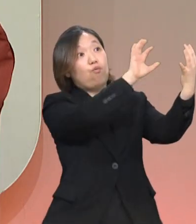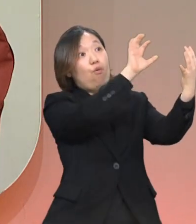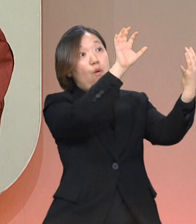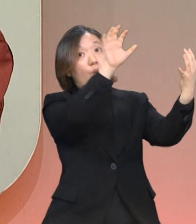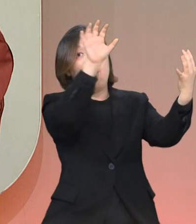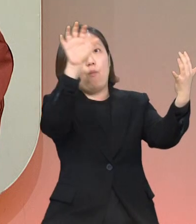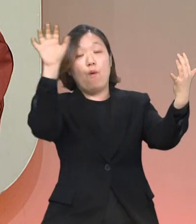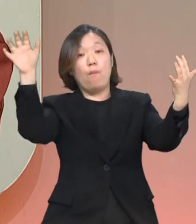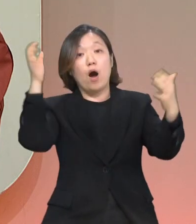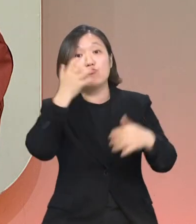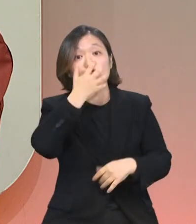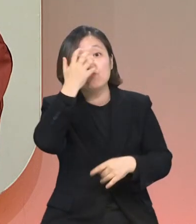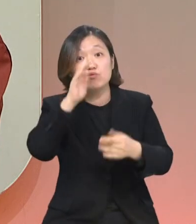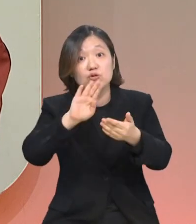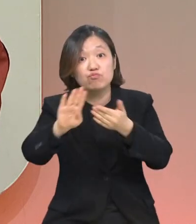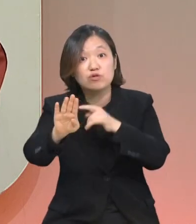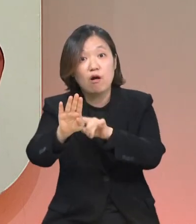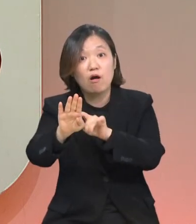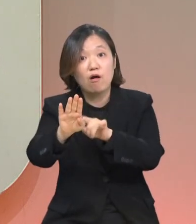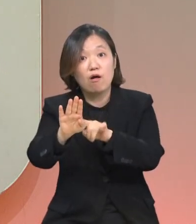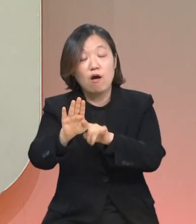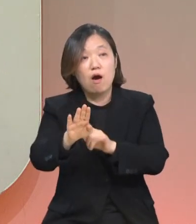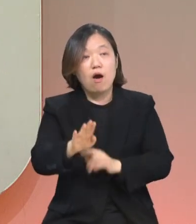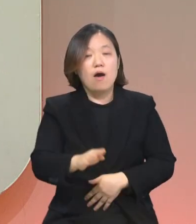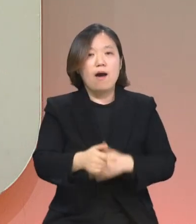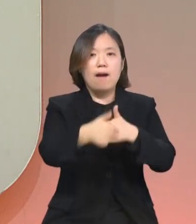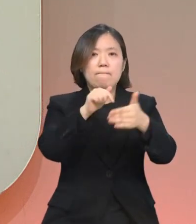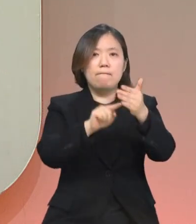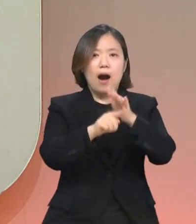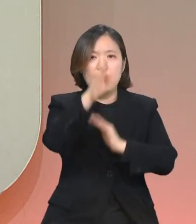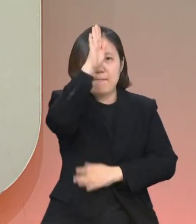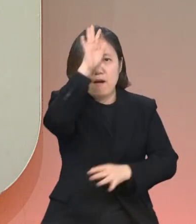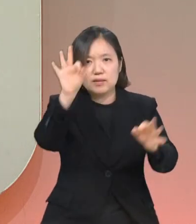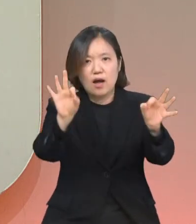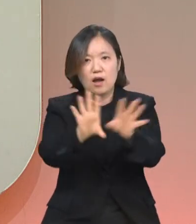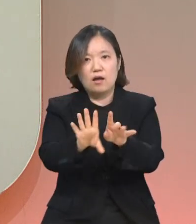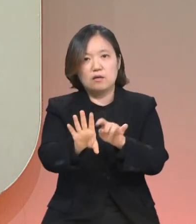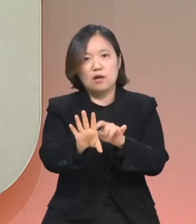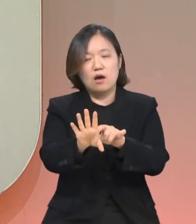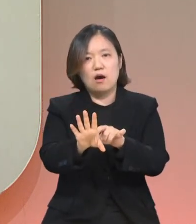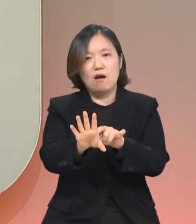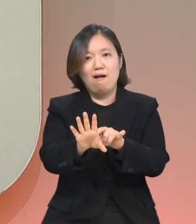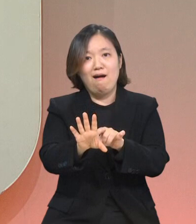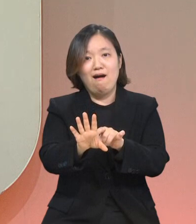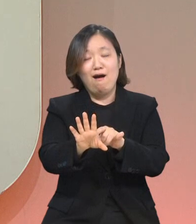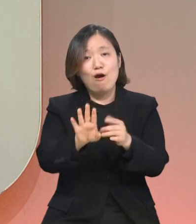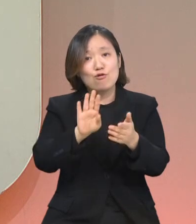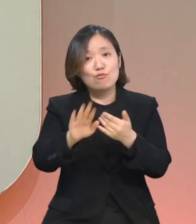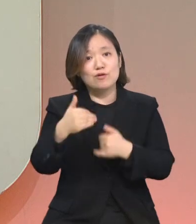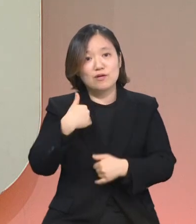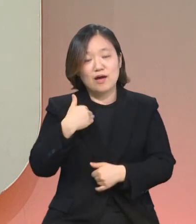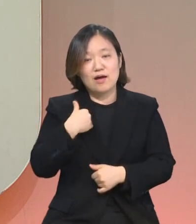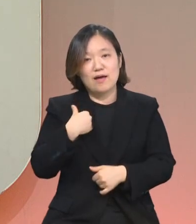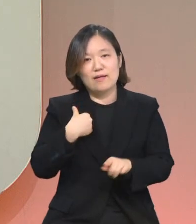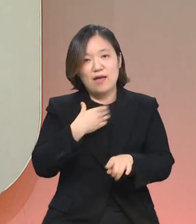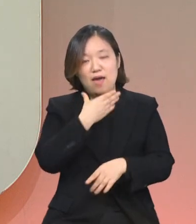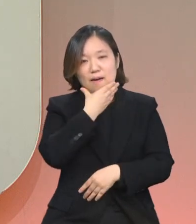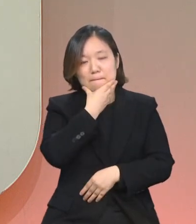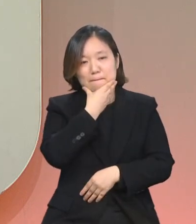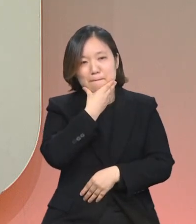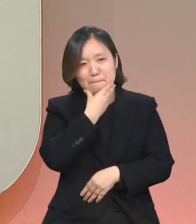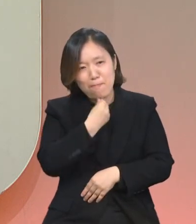그 우울한 증세가 싹 사라지고 그렇게 하루하루가 괜히 뭐 으허 하고 이렇게